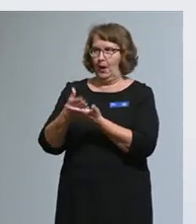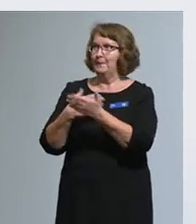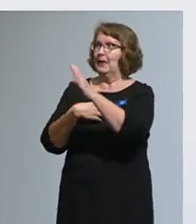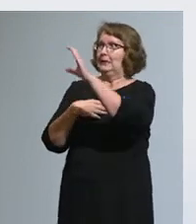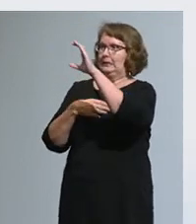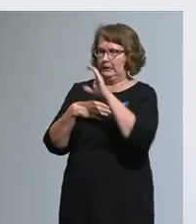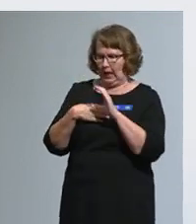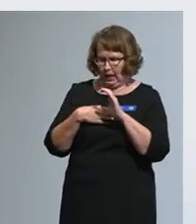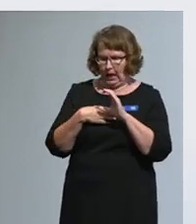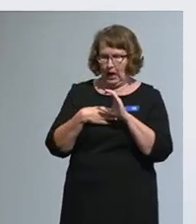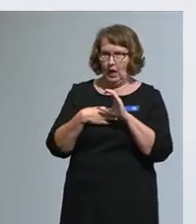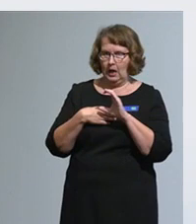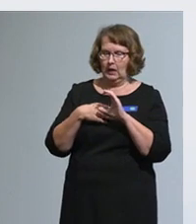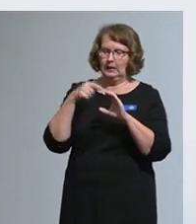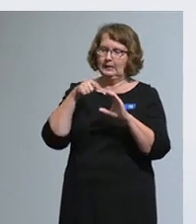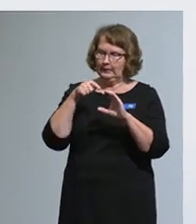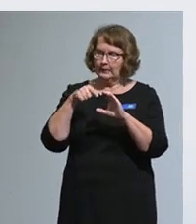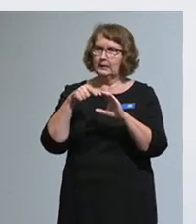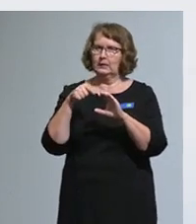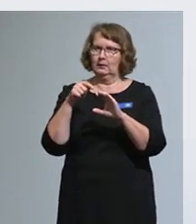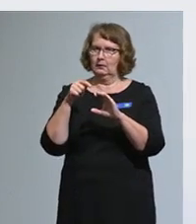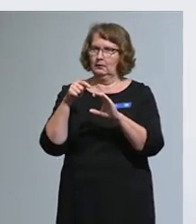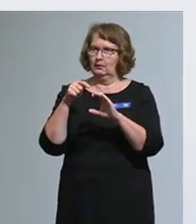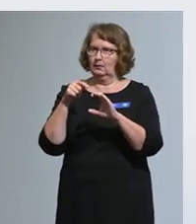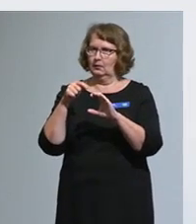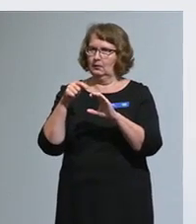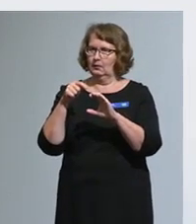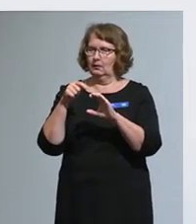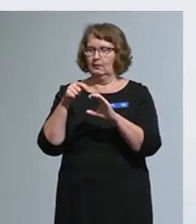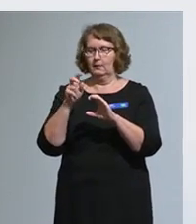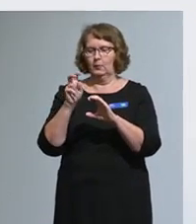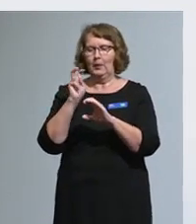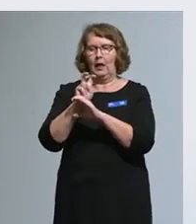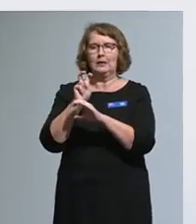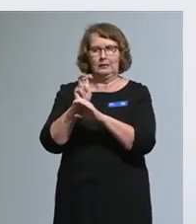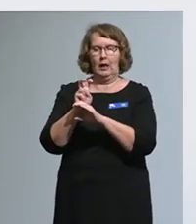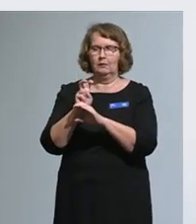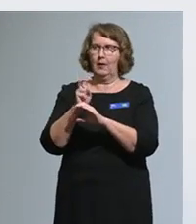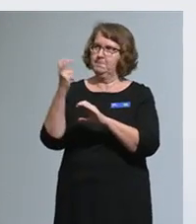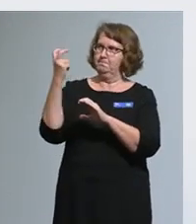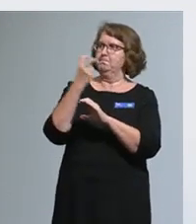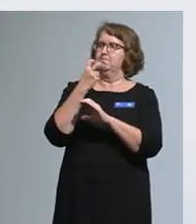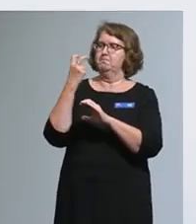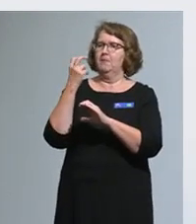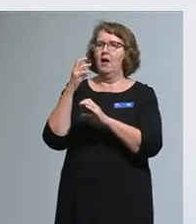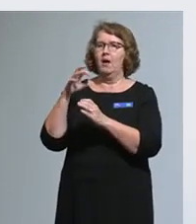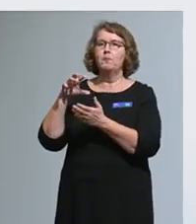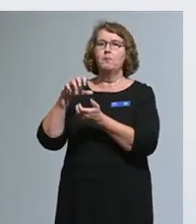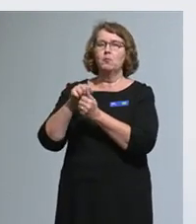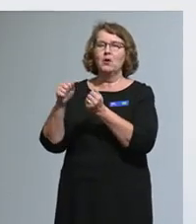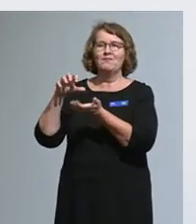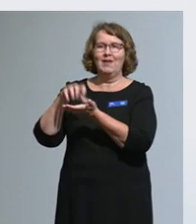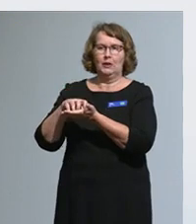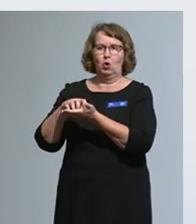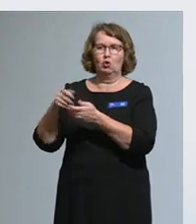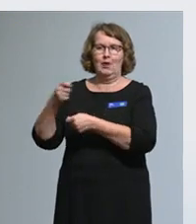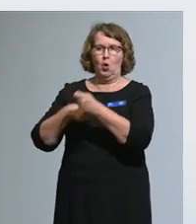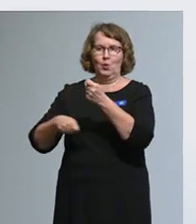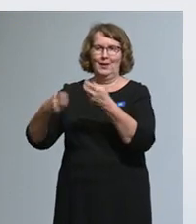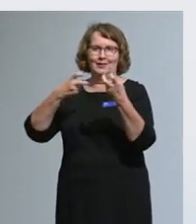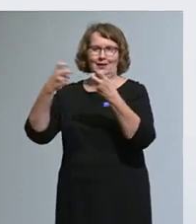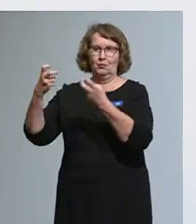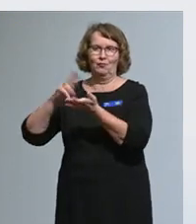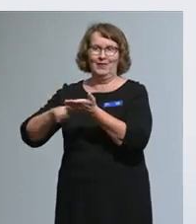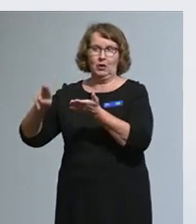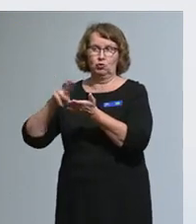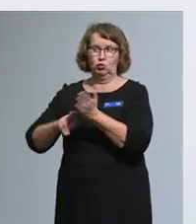niitähän tarkkaillaan eri tavoin, mutta meillähän Valtiontalouden tarkastusvirasto on myöskin aktiivisesti